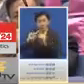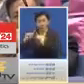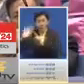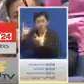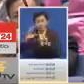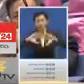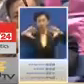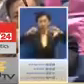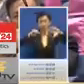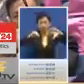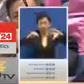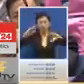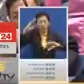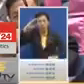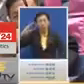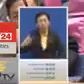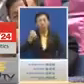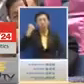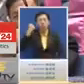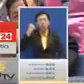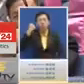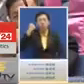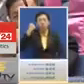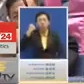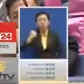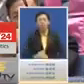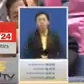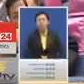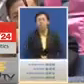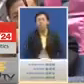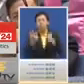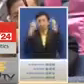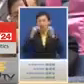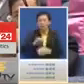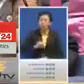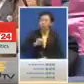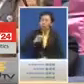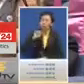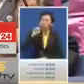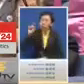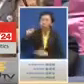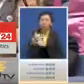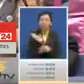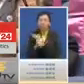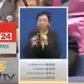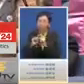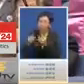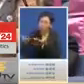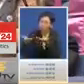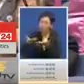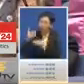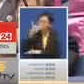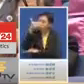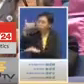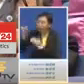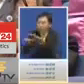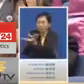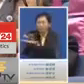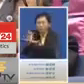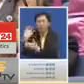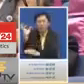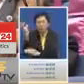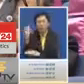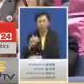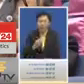ที่มาจากรัฐประหารท่านนายกไปเมืองนอกไปเจรจาบนเวทีโลกท่านก็มีปมด้